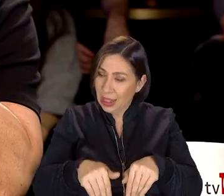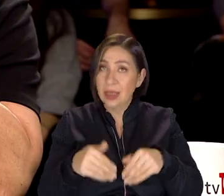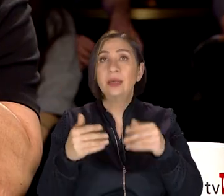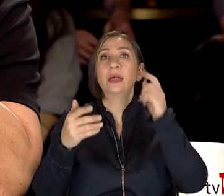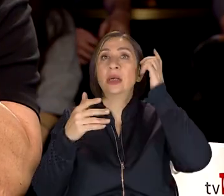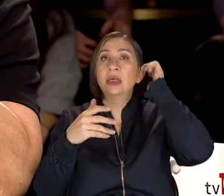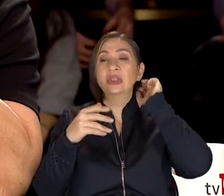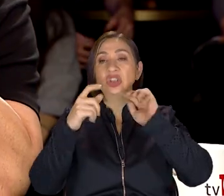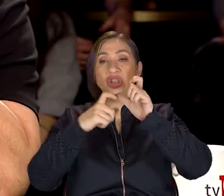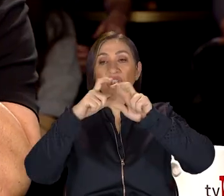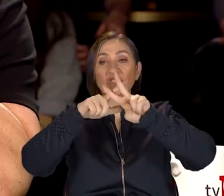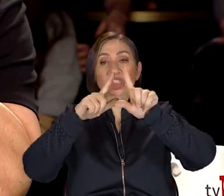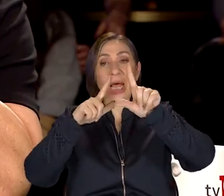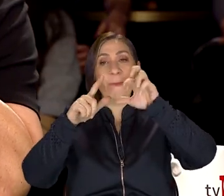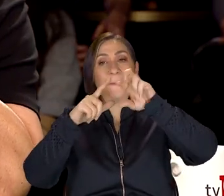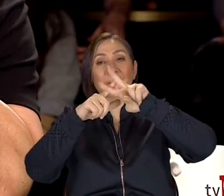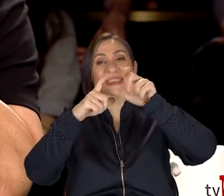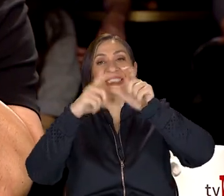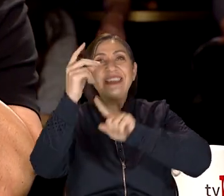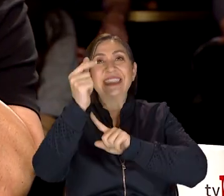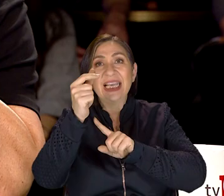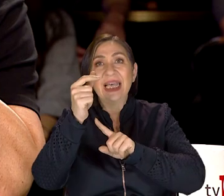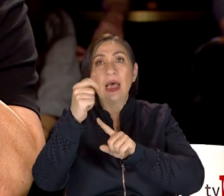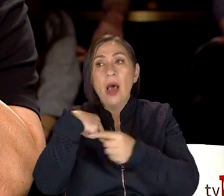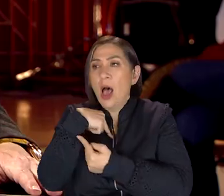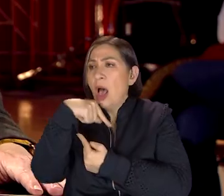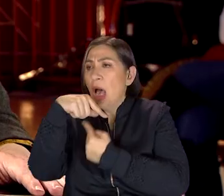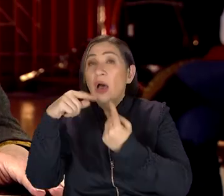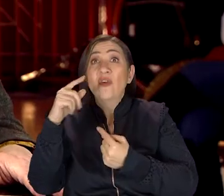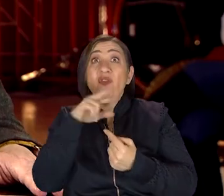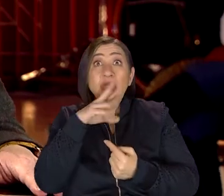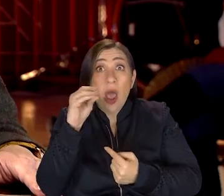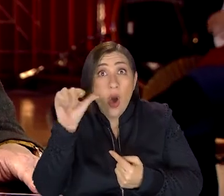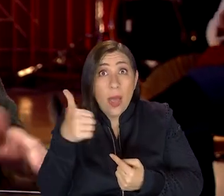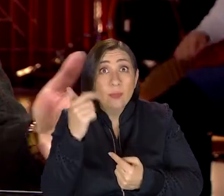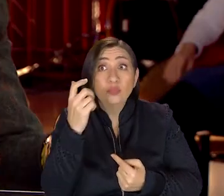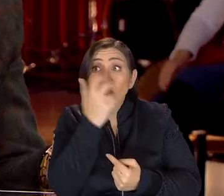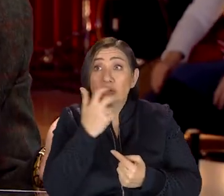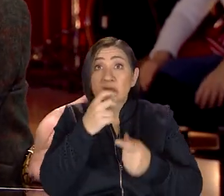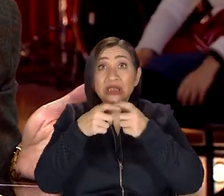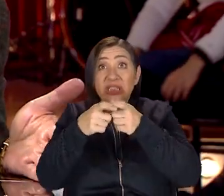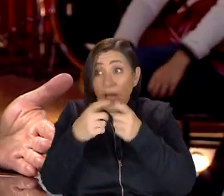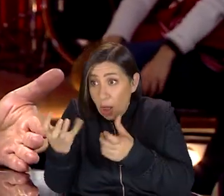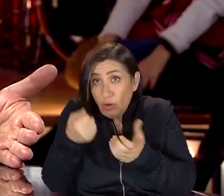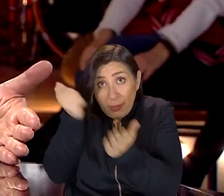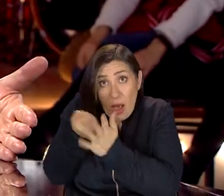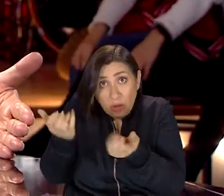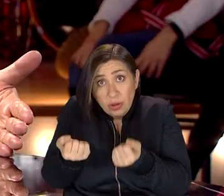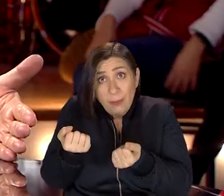buraya. Charles Passy. Evet. Charles Passy arıyorum. Fransa'nın en önemli müzik marketlerinde CD'sini alacağım